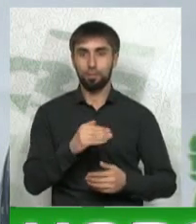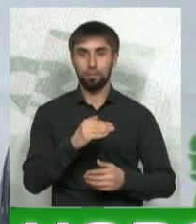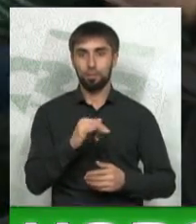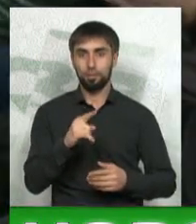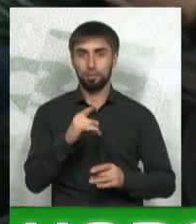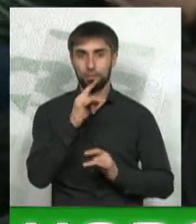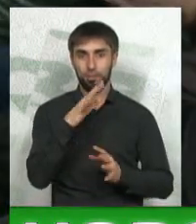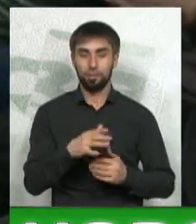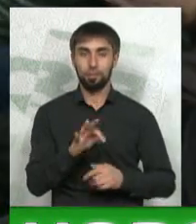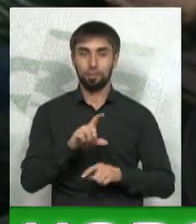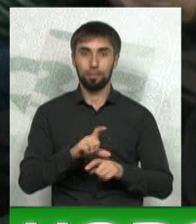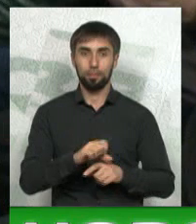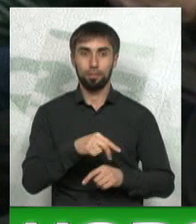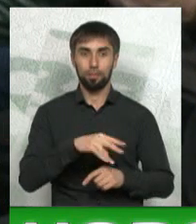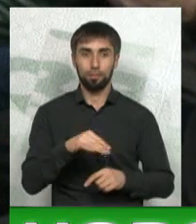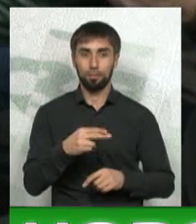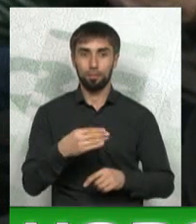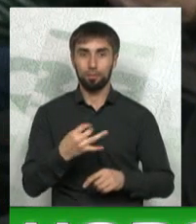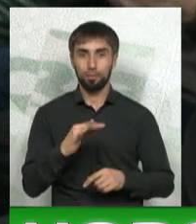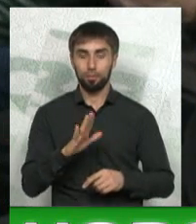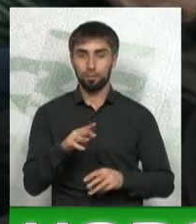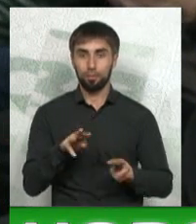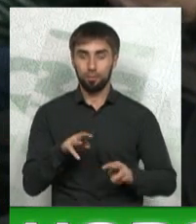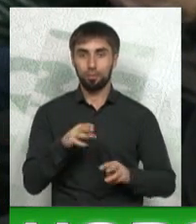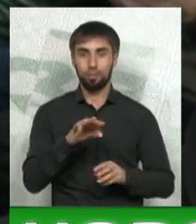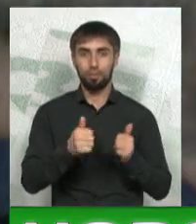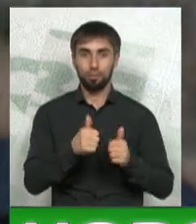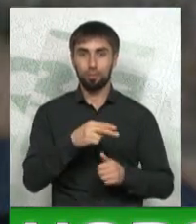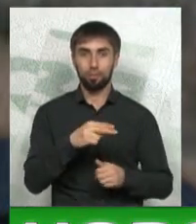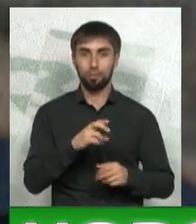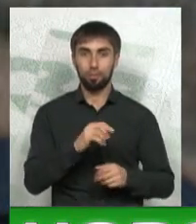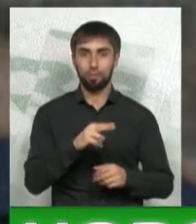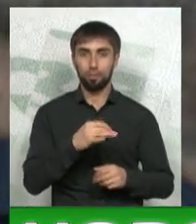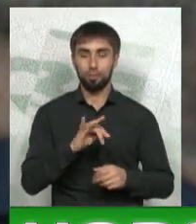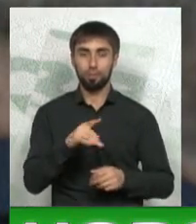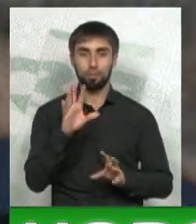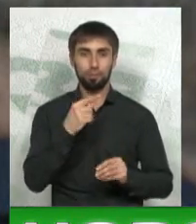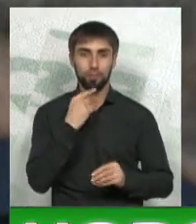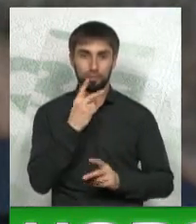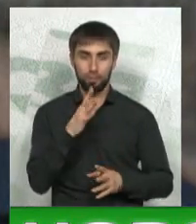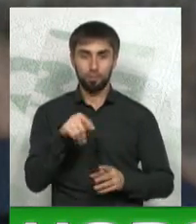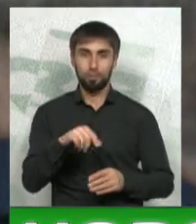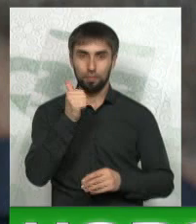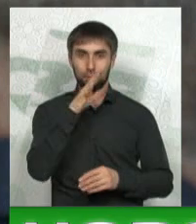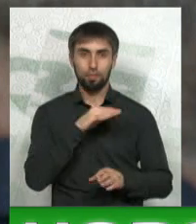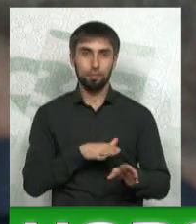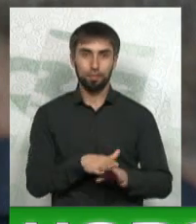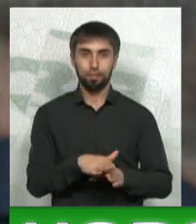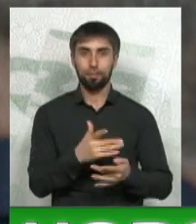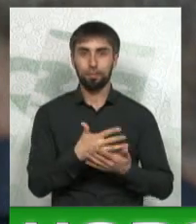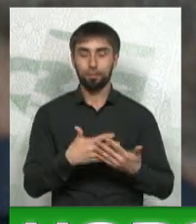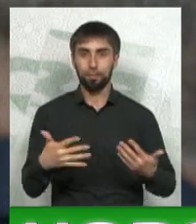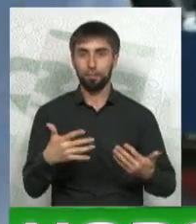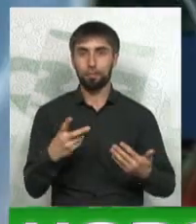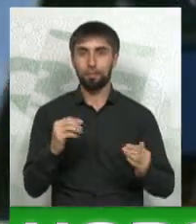культуру и спорт. По словам Али Дашхаклоева, помимо турнира по бейсджампингу, несмотря на все трудности, в текущем году удалось реализовать ряд